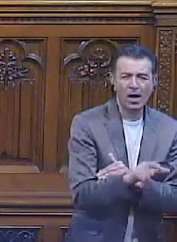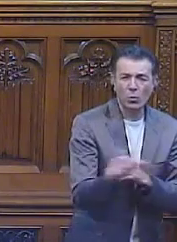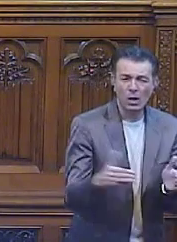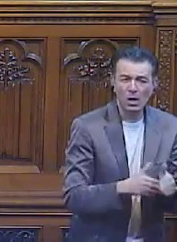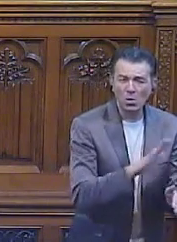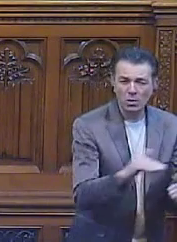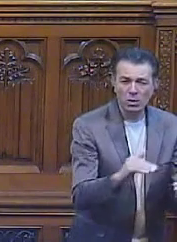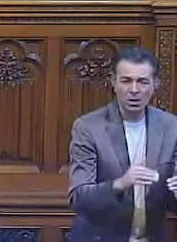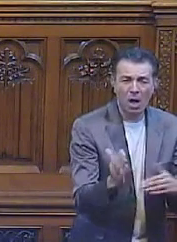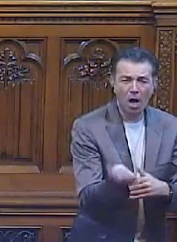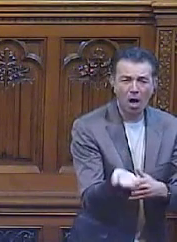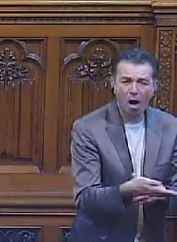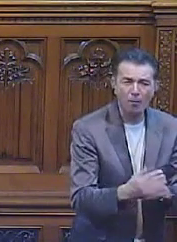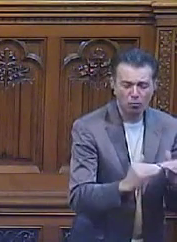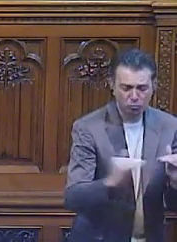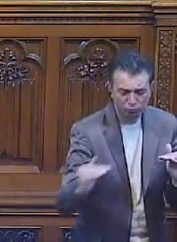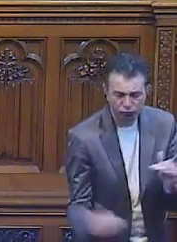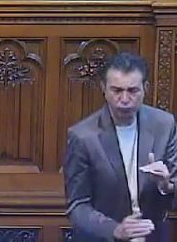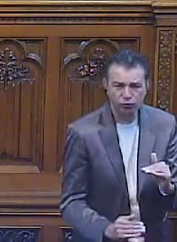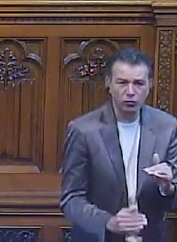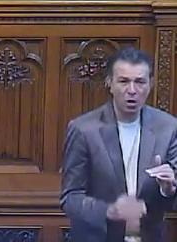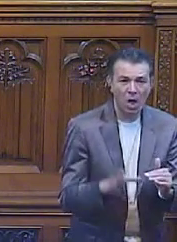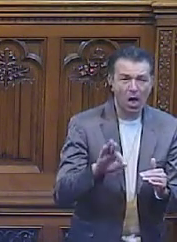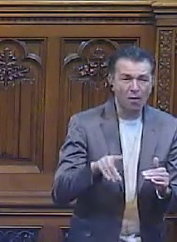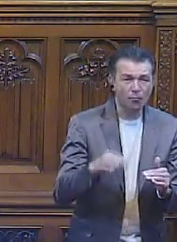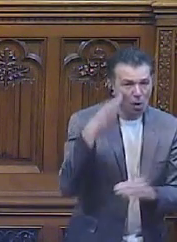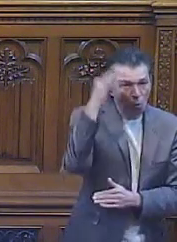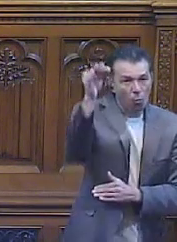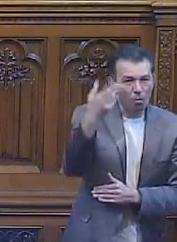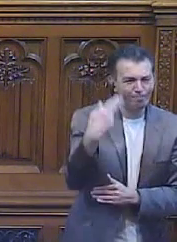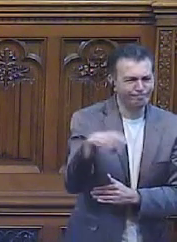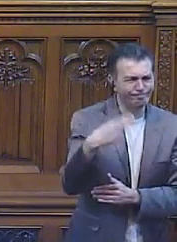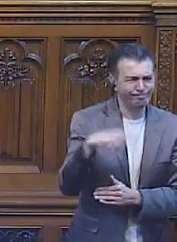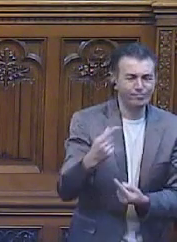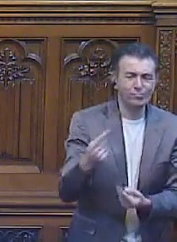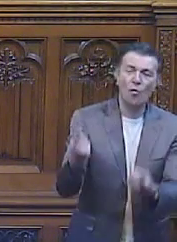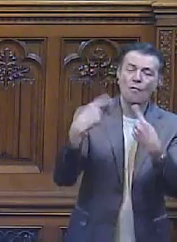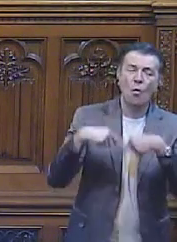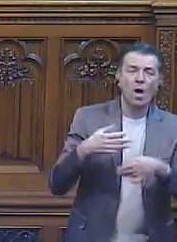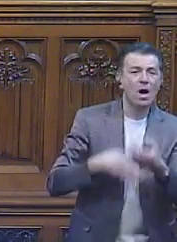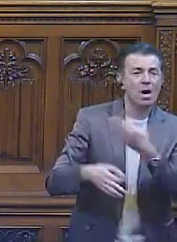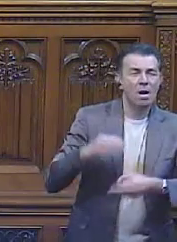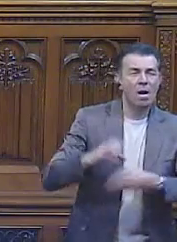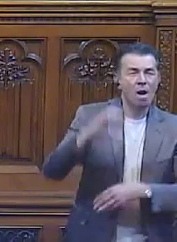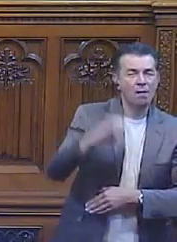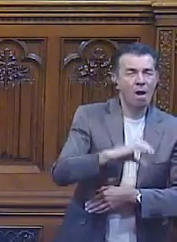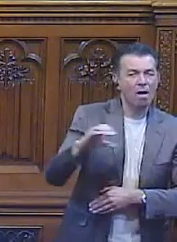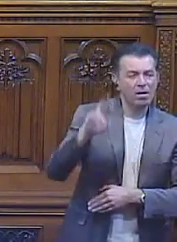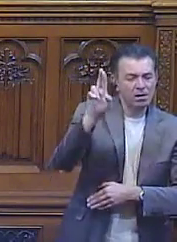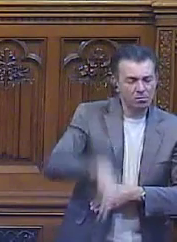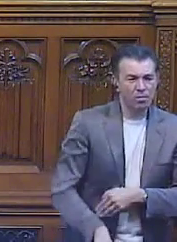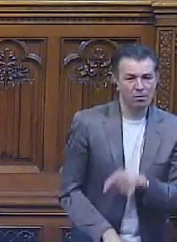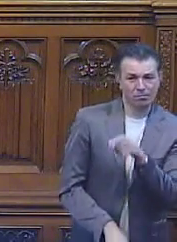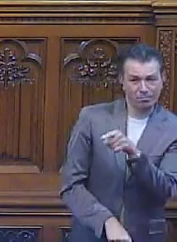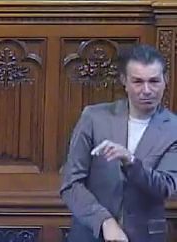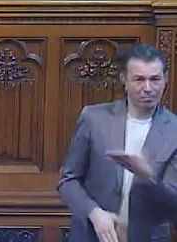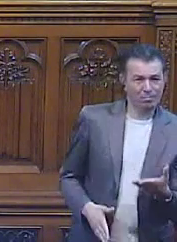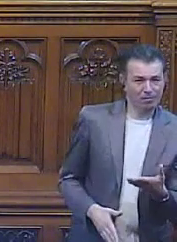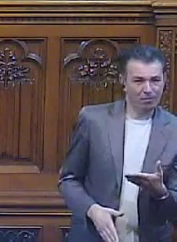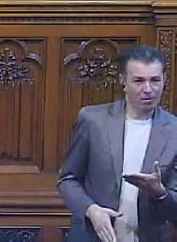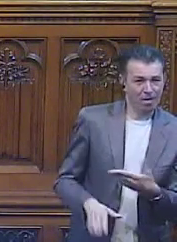sind keine Zahlen, die wir freiheitlich erfunden haben. Das sind Zahlen der Caritas Wien. Und ich glaube, der Caritas Wien kann man ganz bestimmt nicht unterstellen, dass